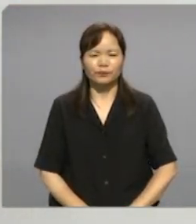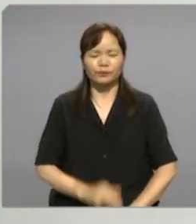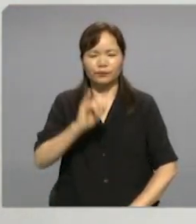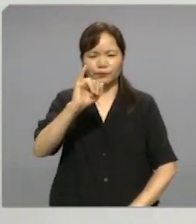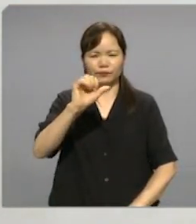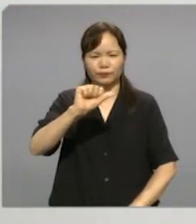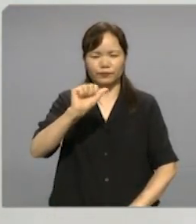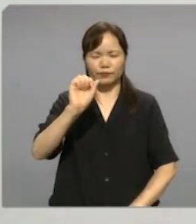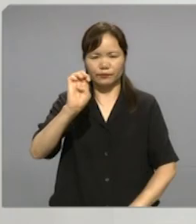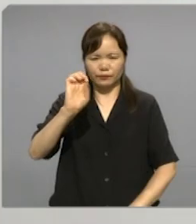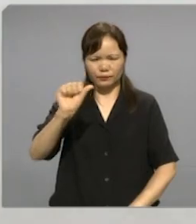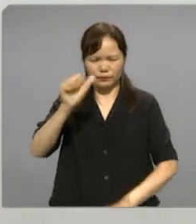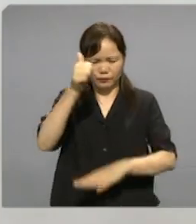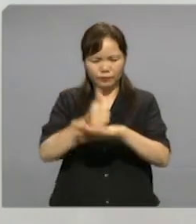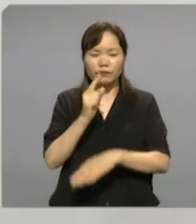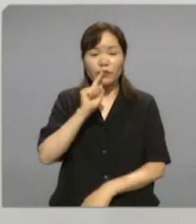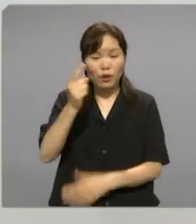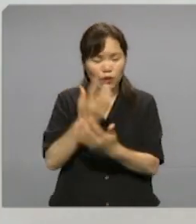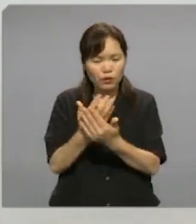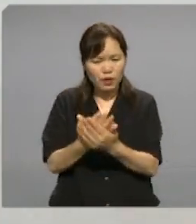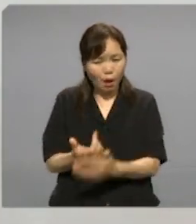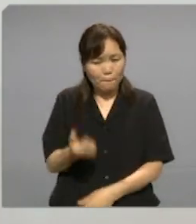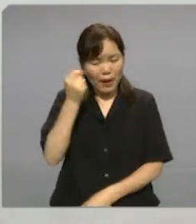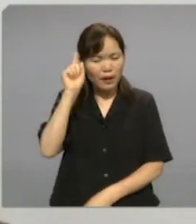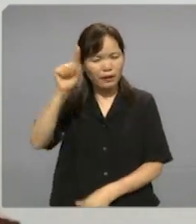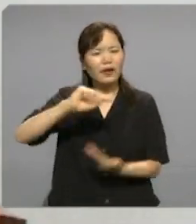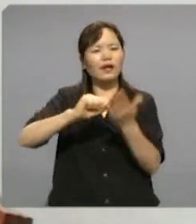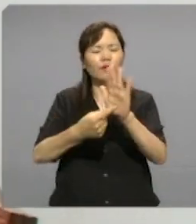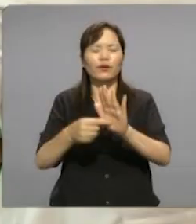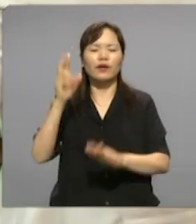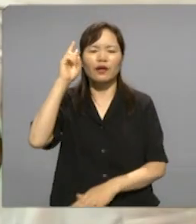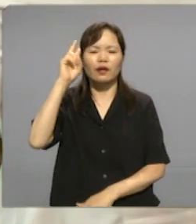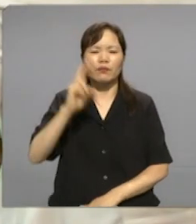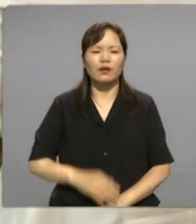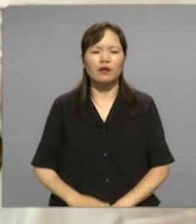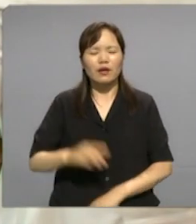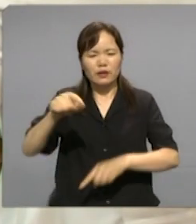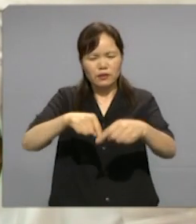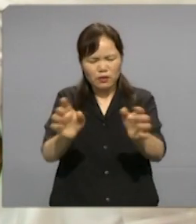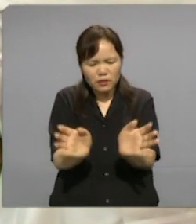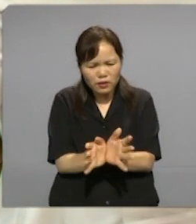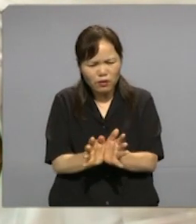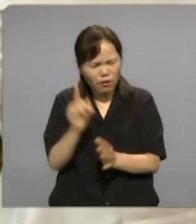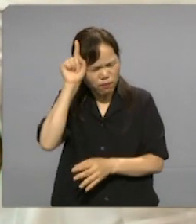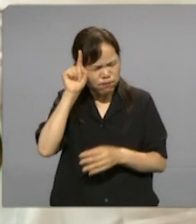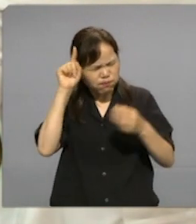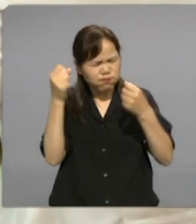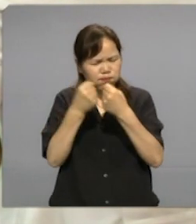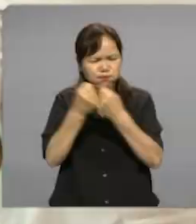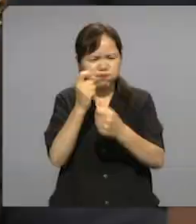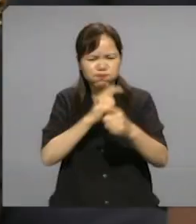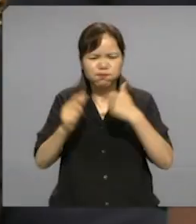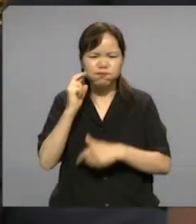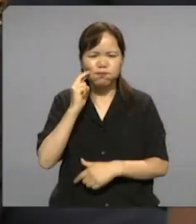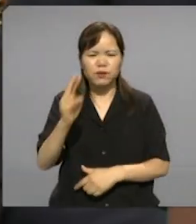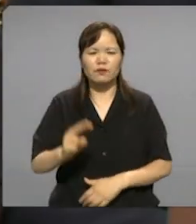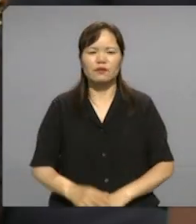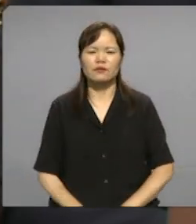IAEA 최종 보고서가 이르면 내일 공개될 것으로 알려지면서 정치권의 신경전은 한층 날이